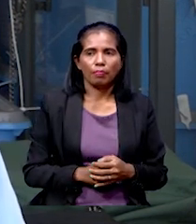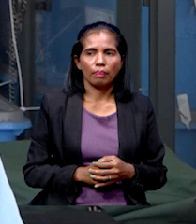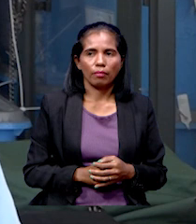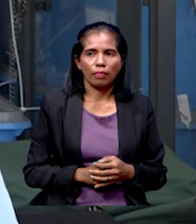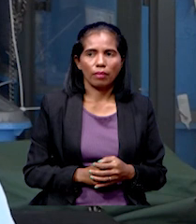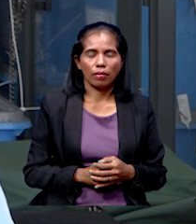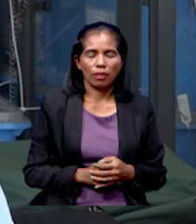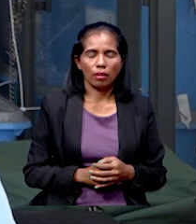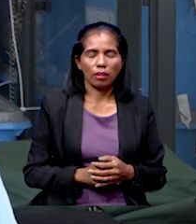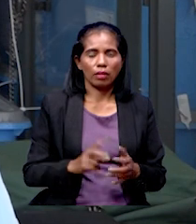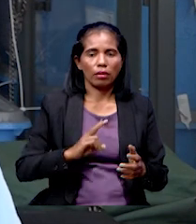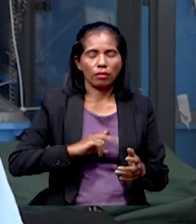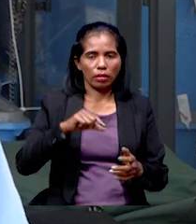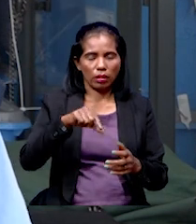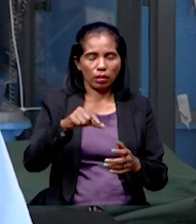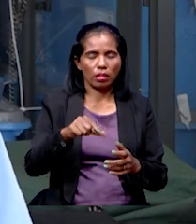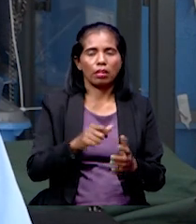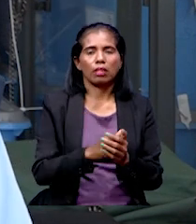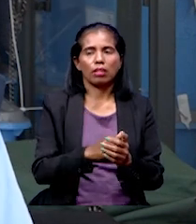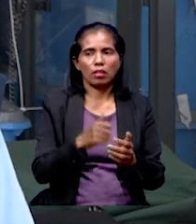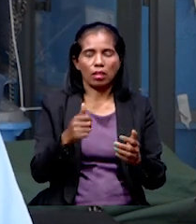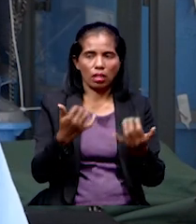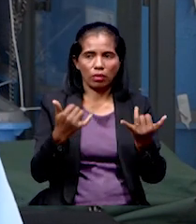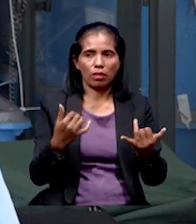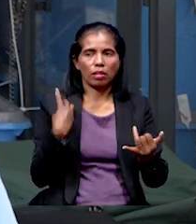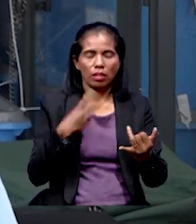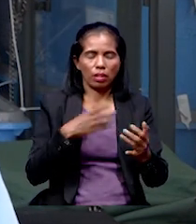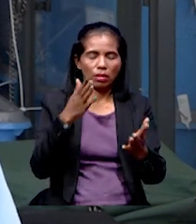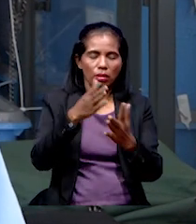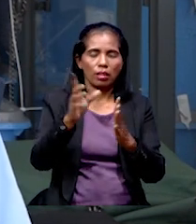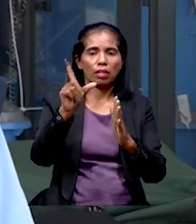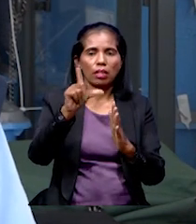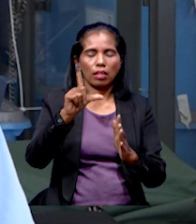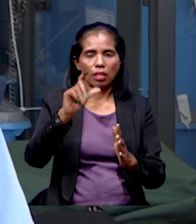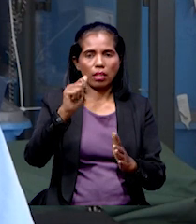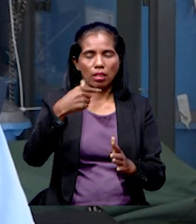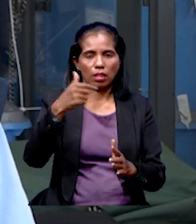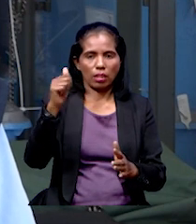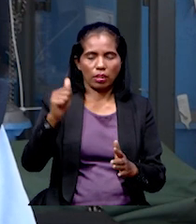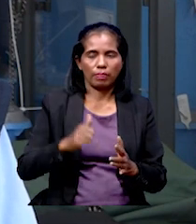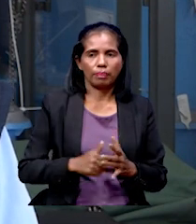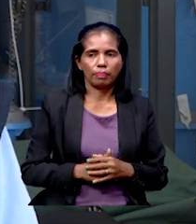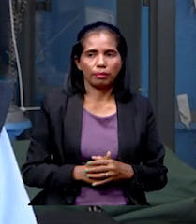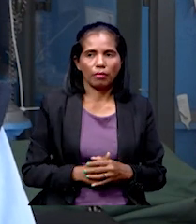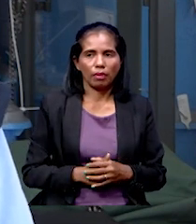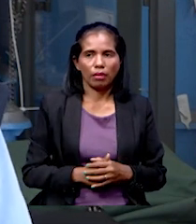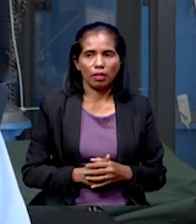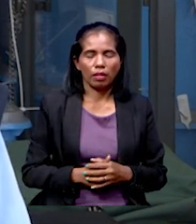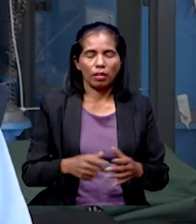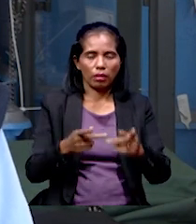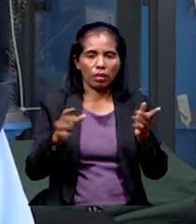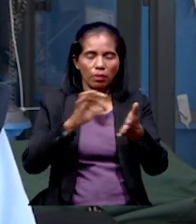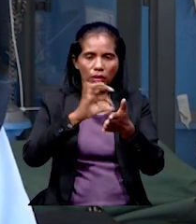Kali kai sorry, nomor orang nene darab ni tamana ya laga, laga mana. Nabe akta nabe apurado